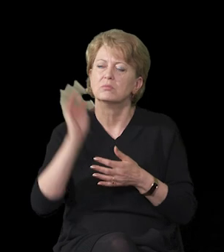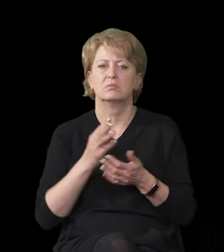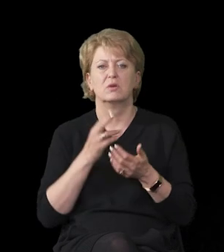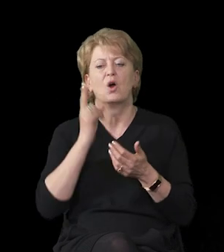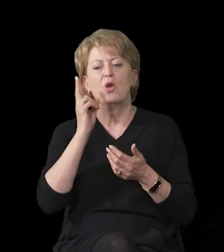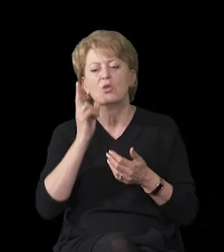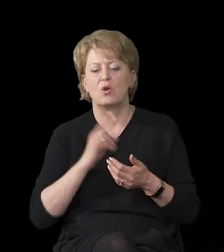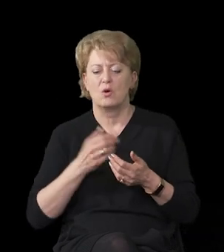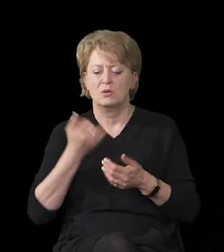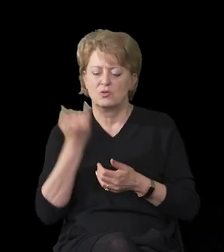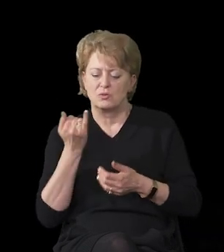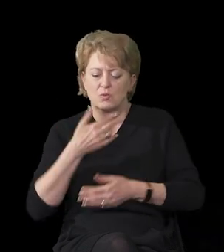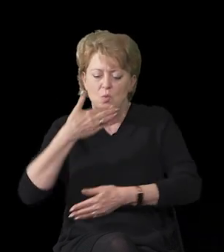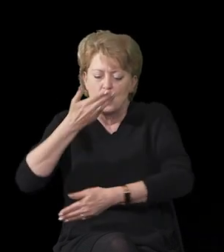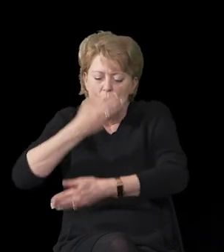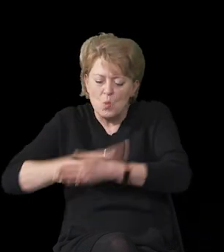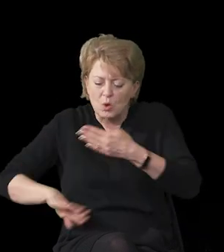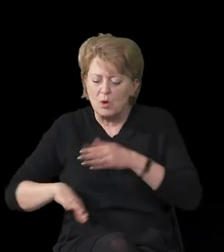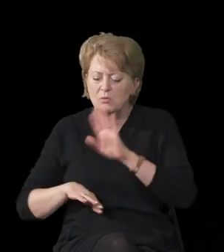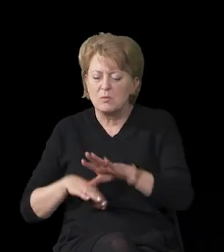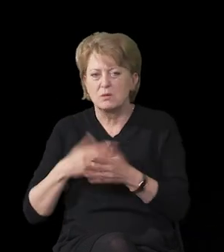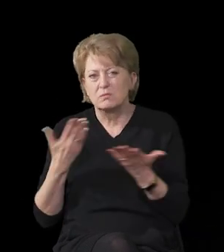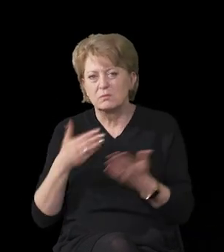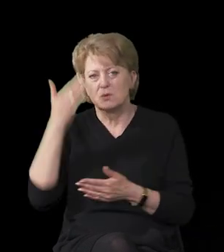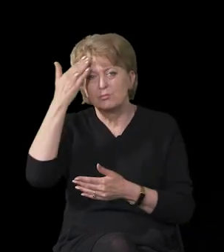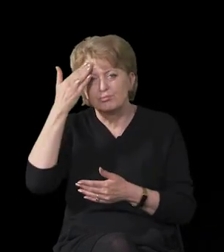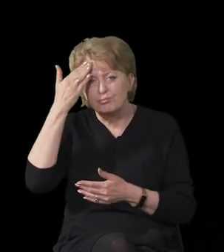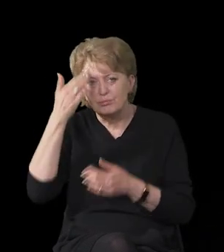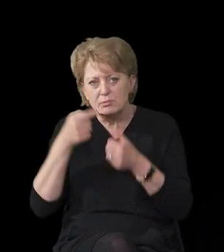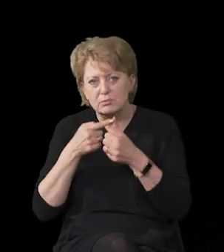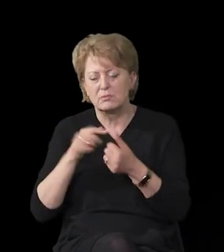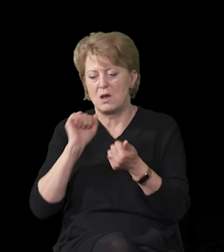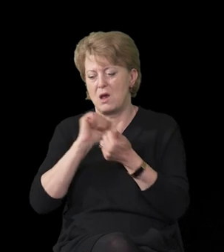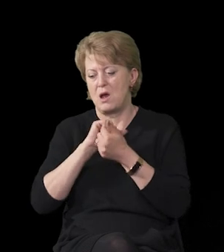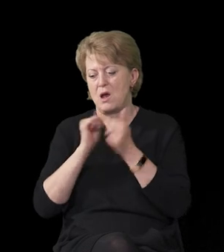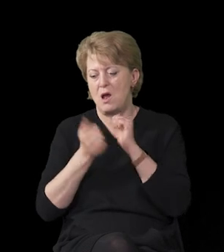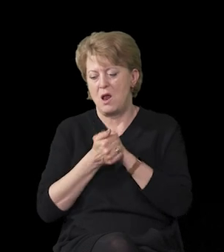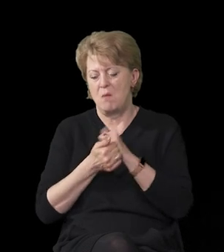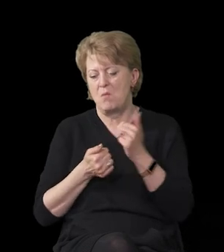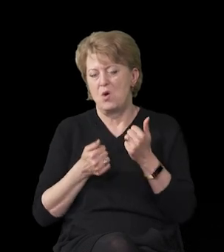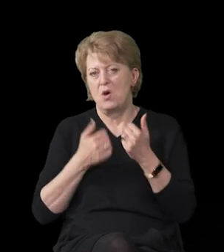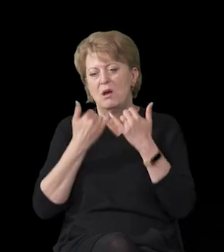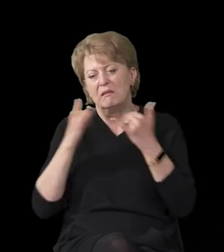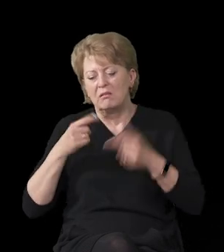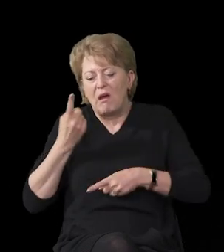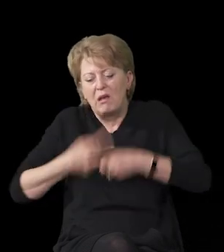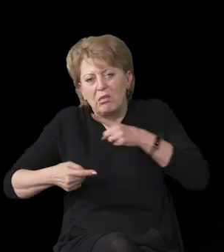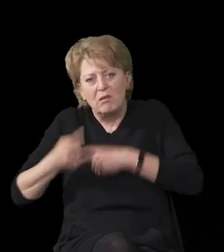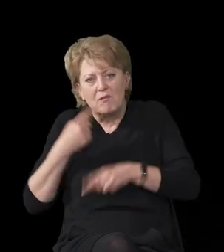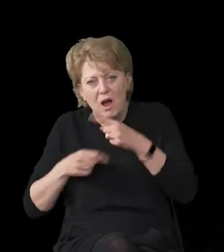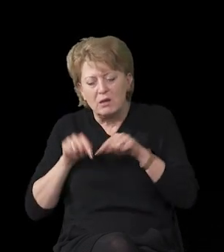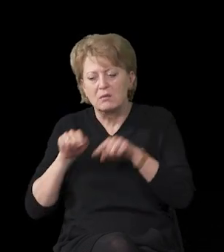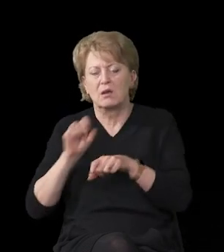czy umysłowym, bardzo często jest postrzegana jako mingi. A mingi oznacza rodzaj